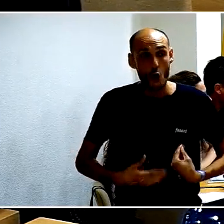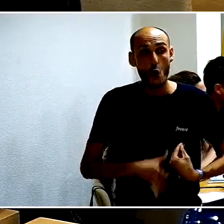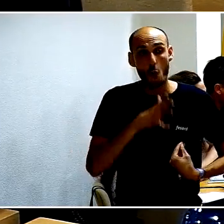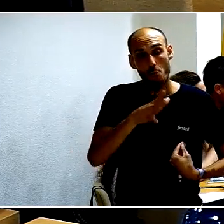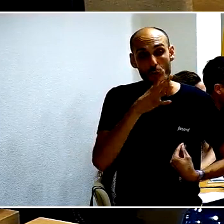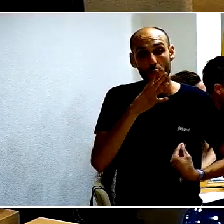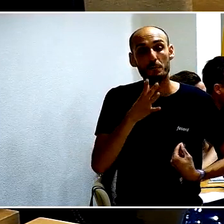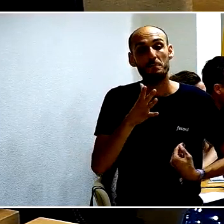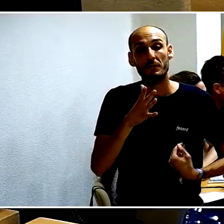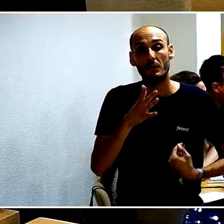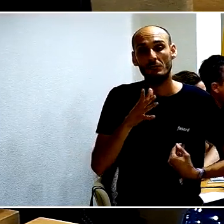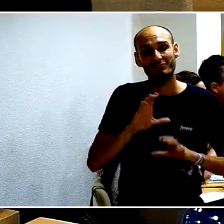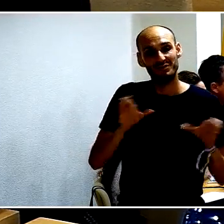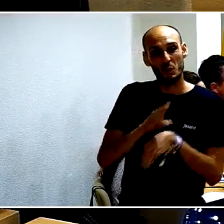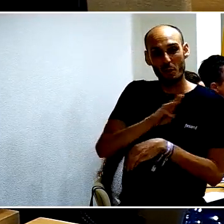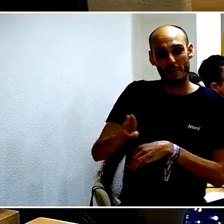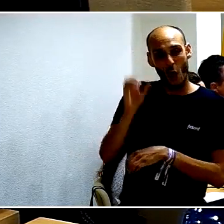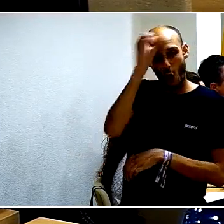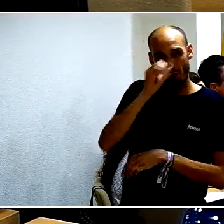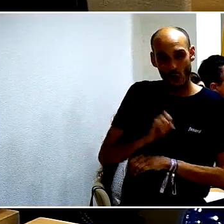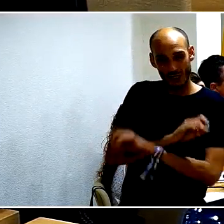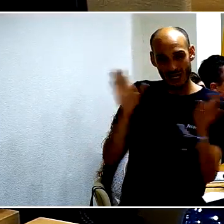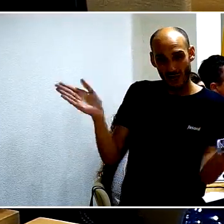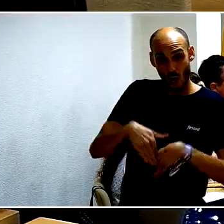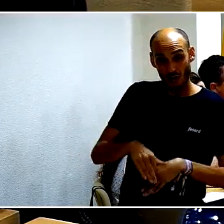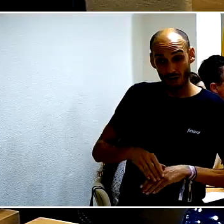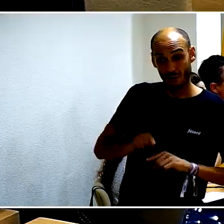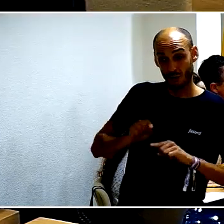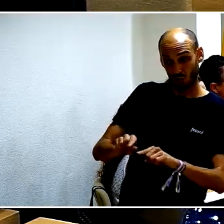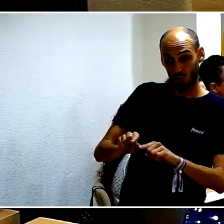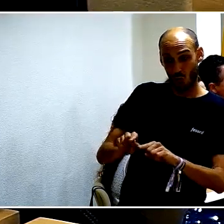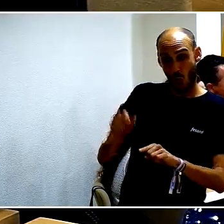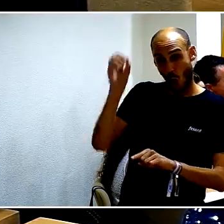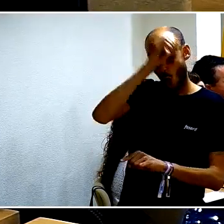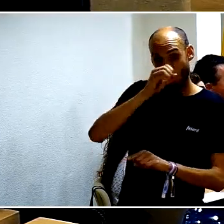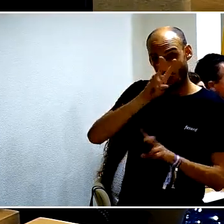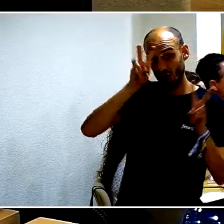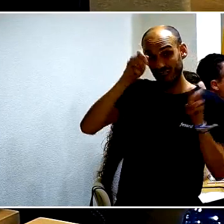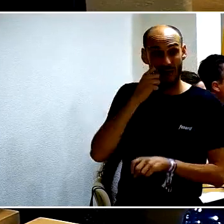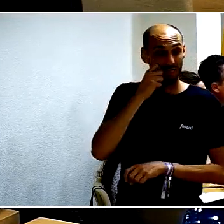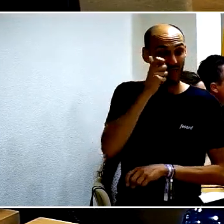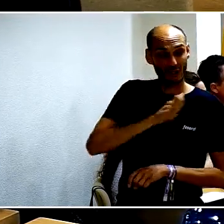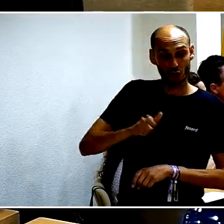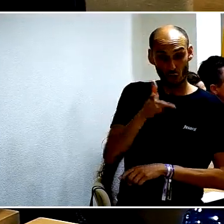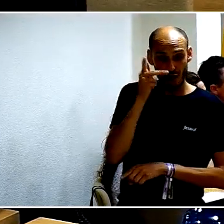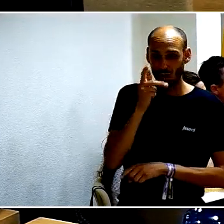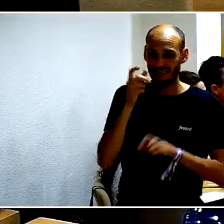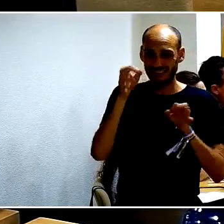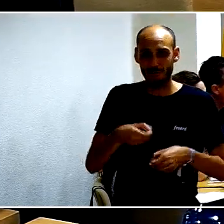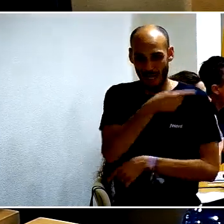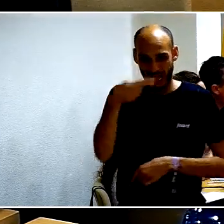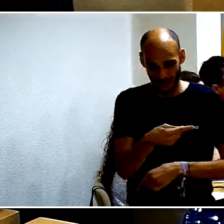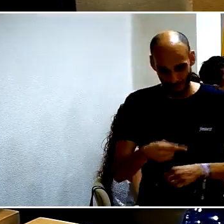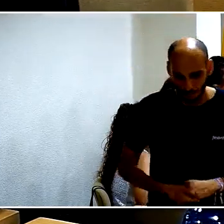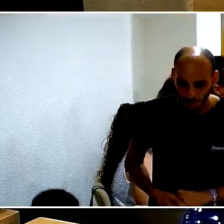posició definida, la seva postura afront a cap política a favor dels drets humans sempre és negativa. I aquesta és la